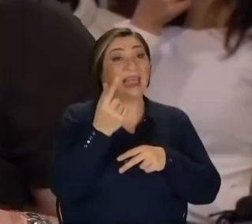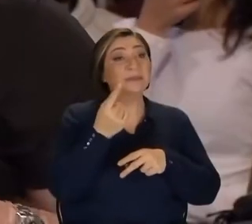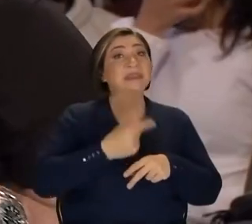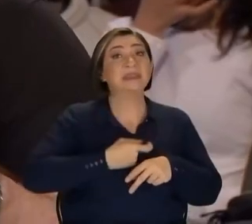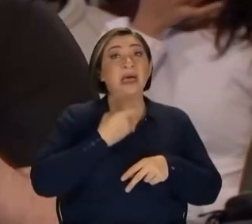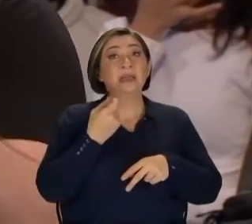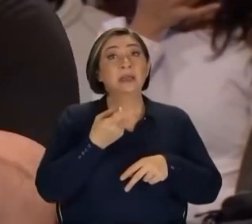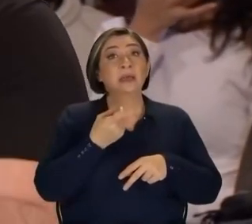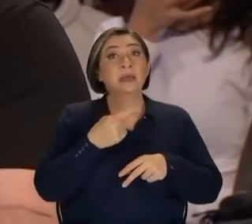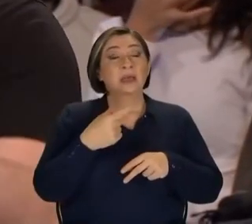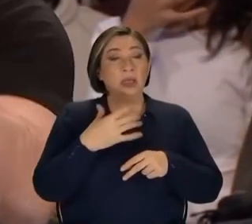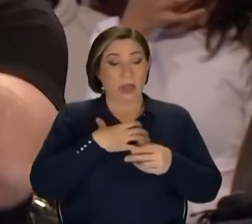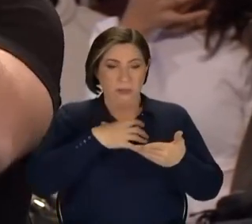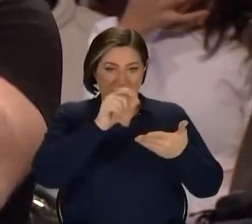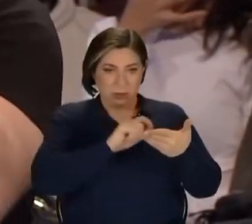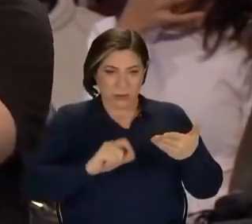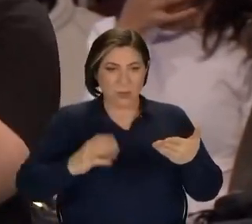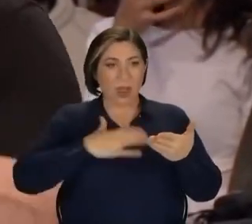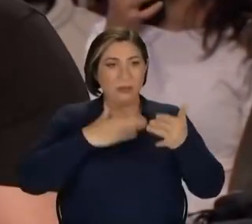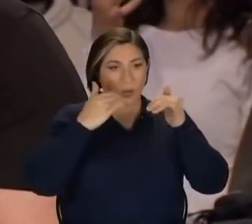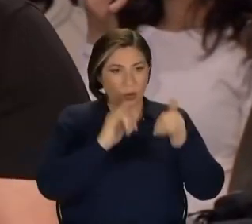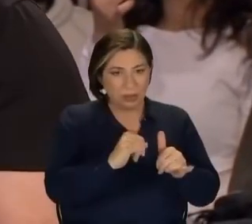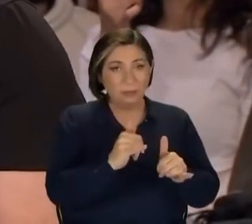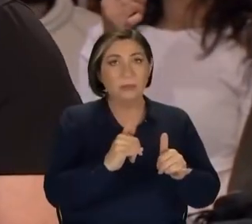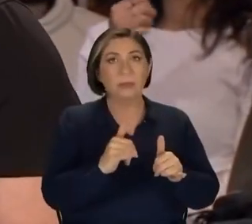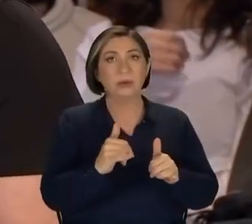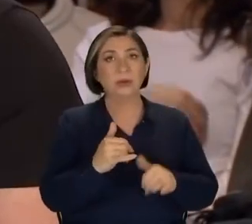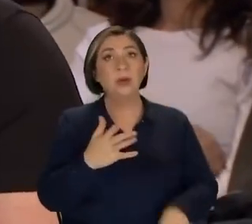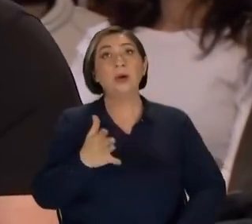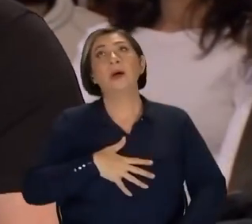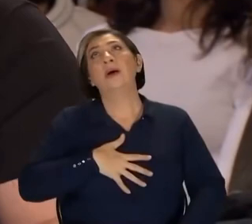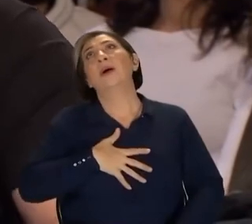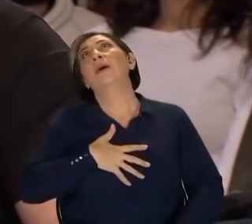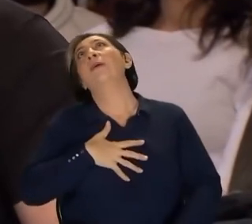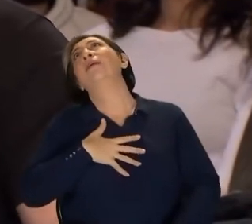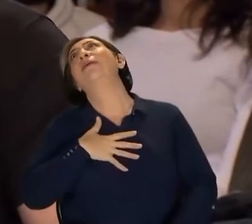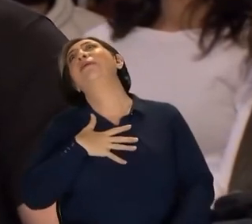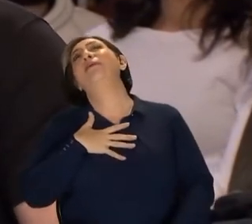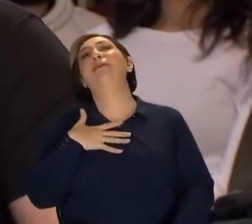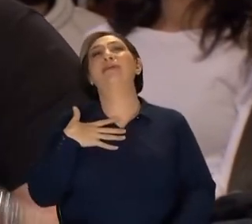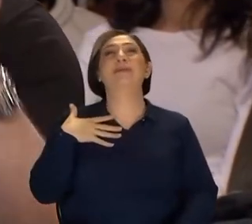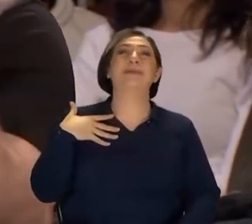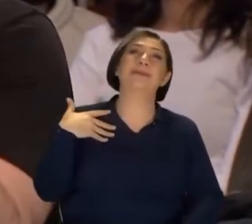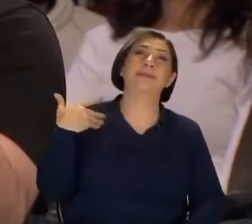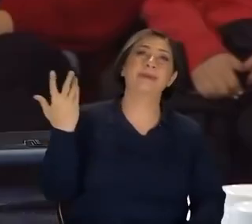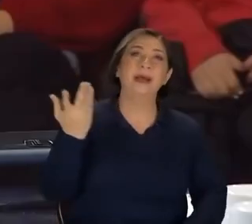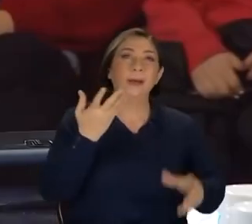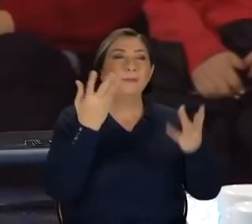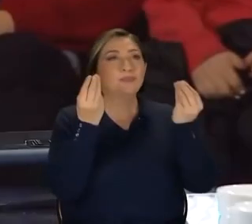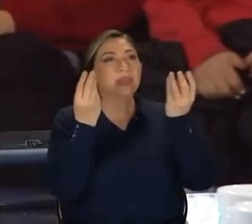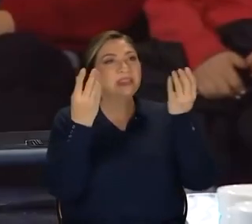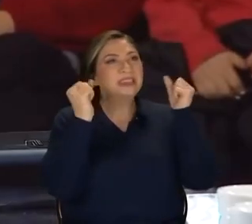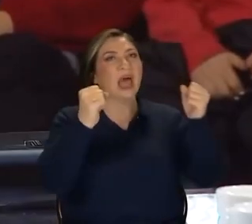saatinde yani kendim yazdım, kendim oynadım orada. Yani kasvetten kasvete verdim kendimi. Kalın yani